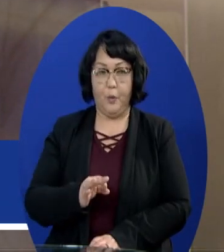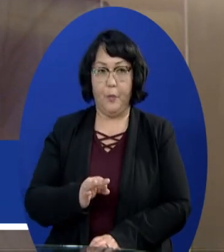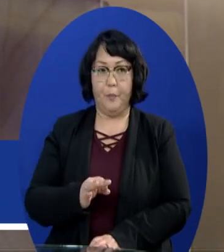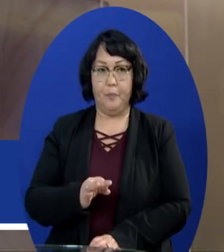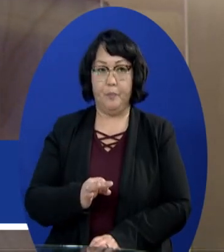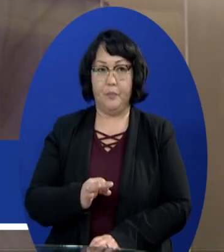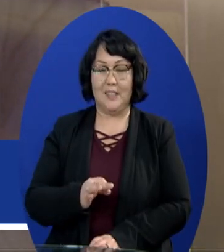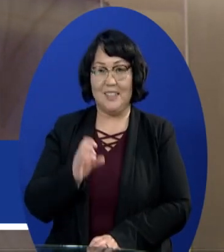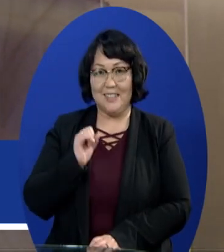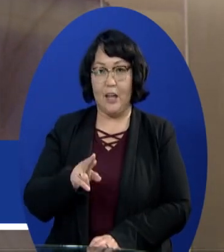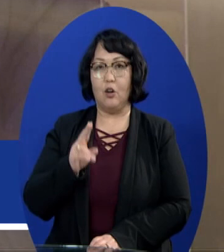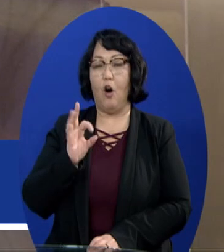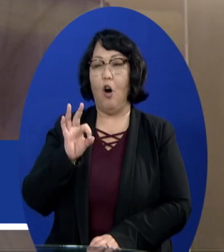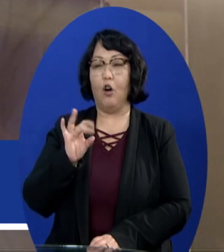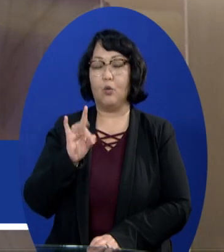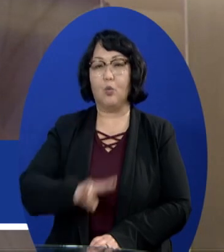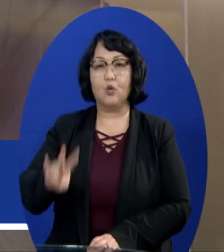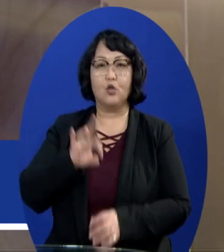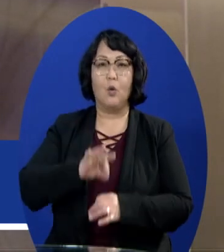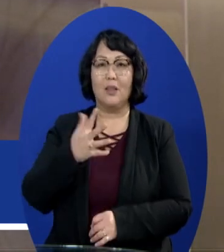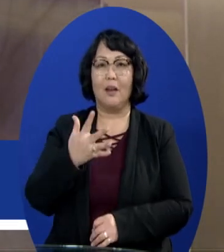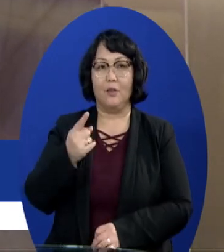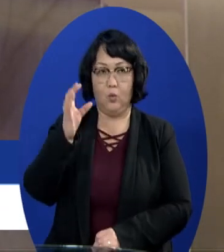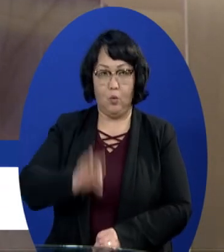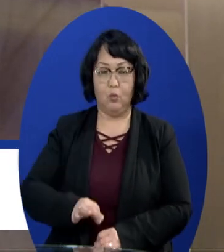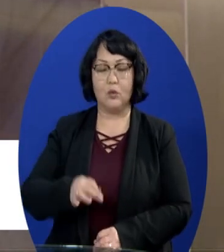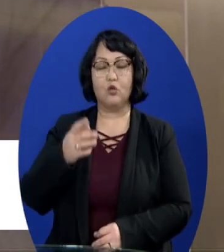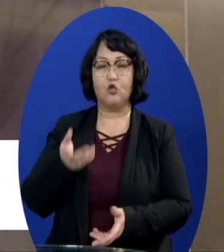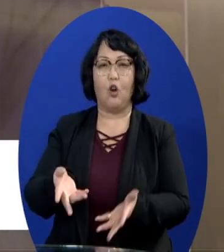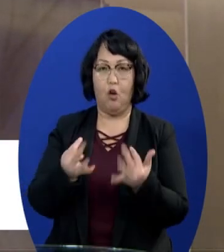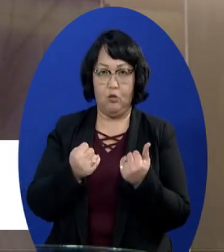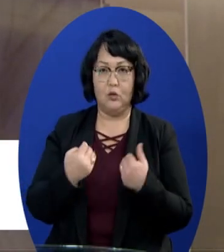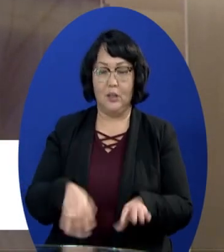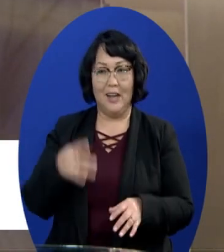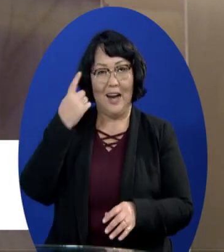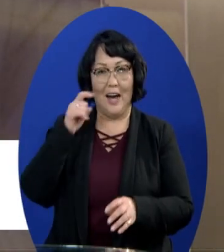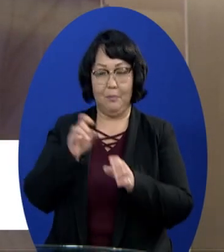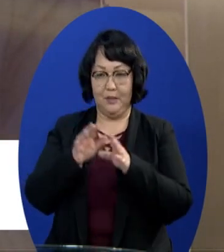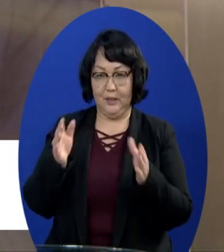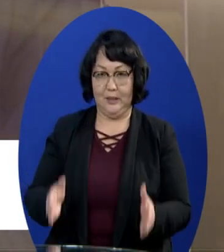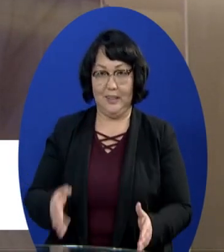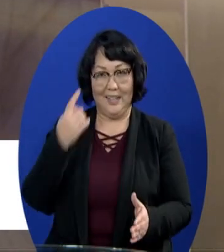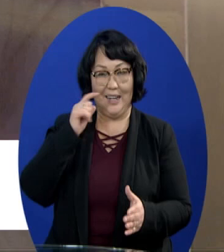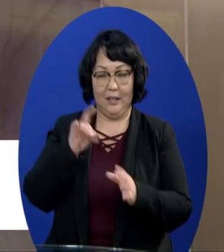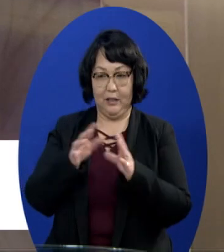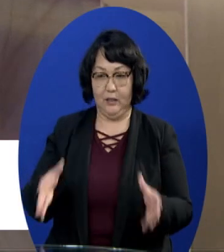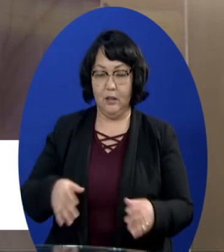41%. Саяын орон нутгийн сонгуулиар бол 51% нь бол тоорсон. Санал тоолох төхөөрөмжийг дүн биелний